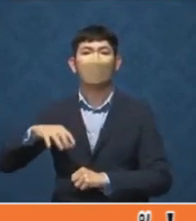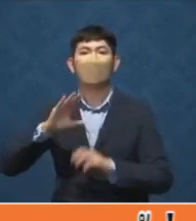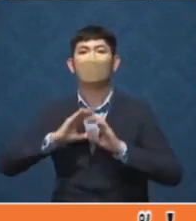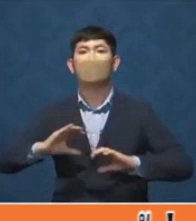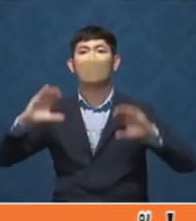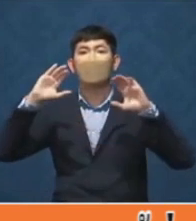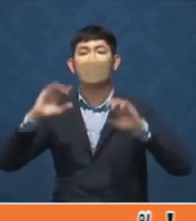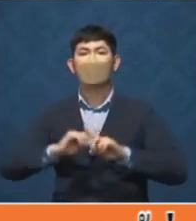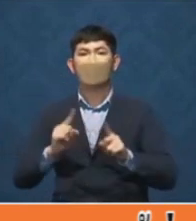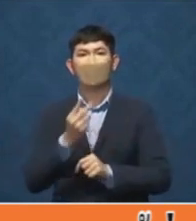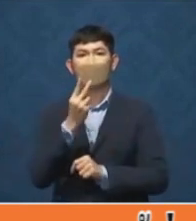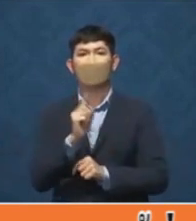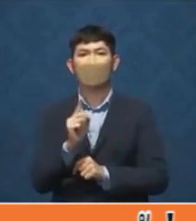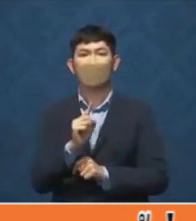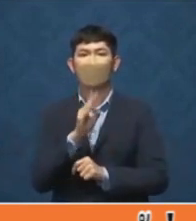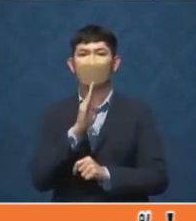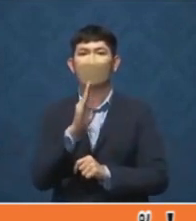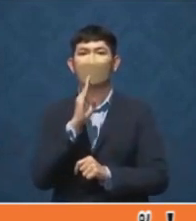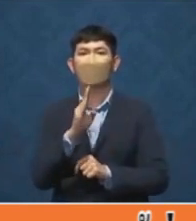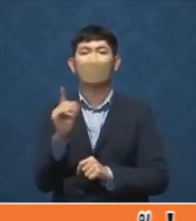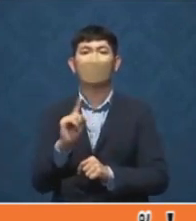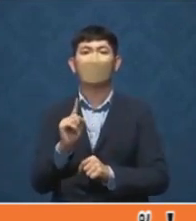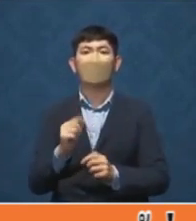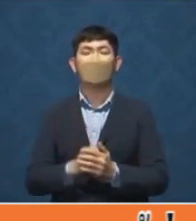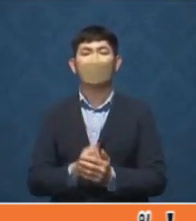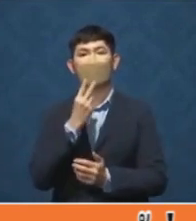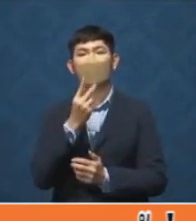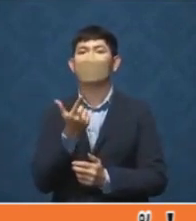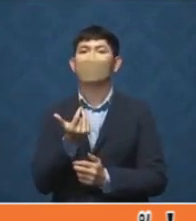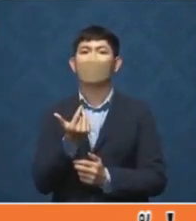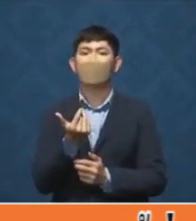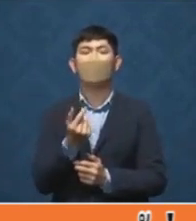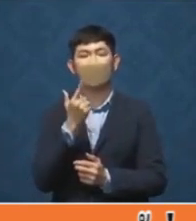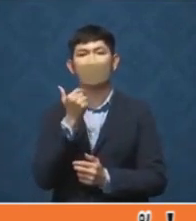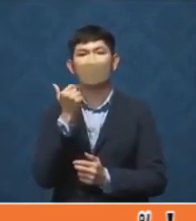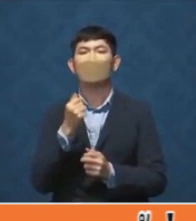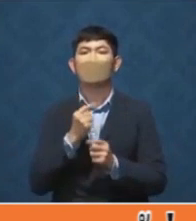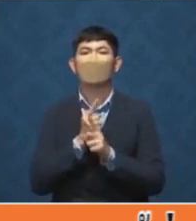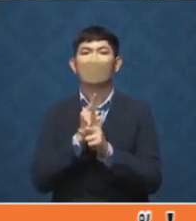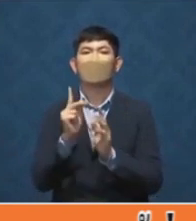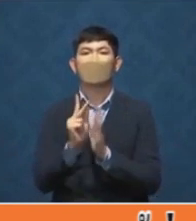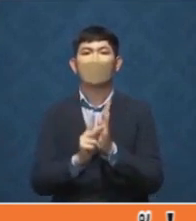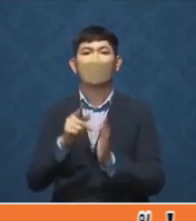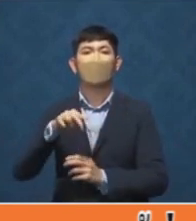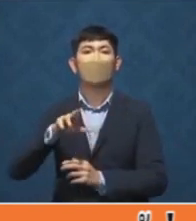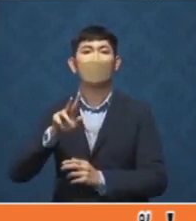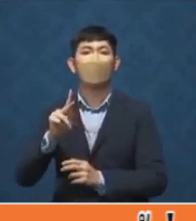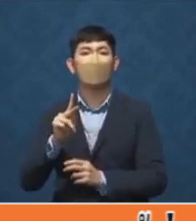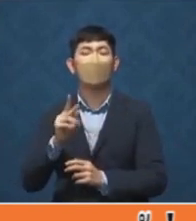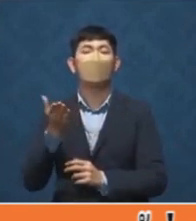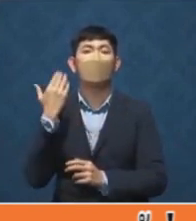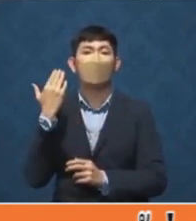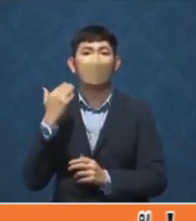ซึ่งจำนวนมากว่ากันตรงไปตรงมาครับก็คือเห็นดีเห็นงามกับพ.ร.ก.ฉุกเฉินเดิมอยู่แ